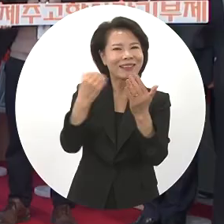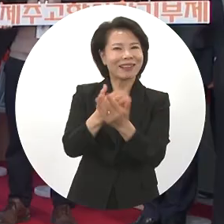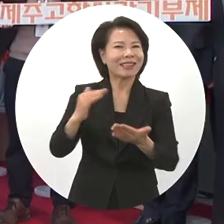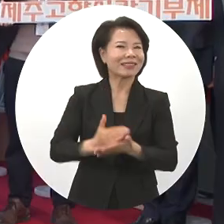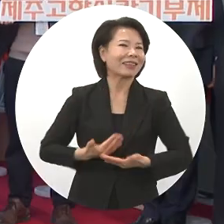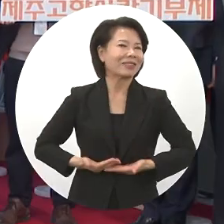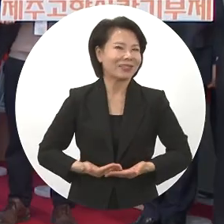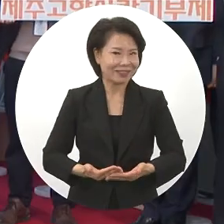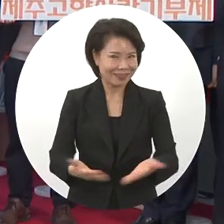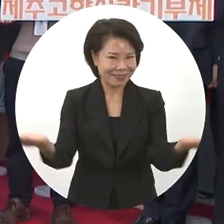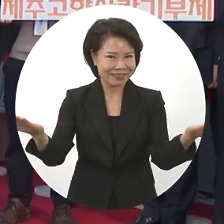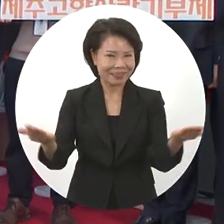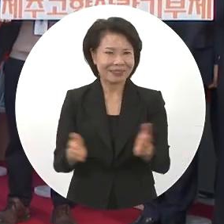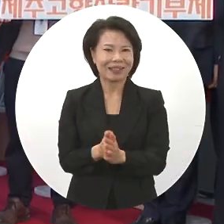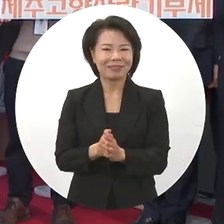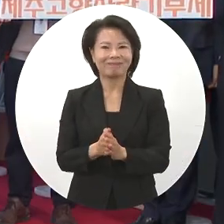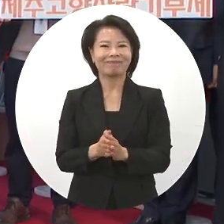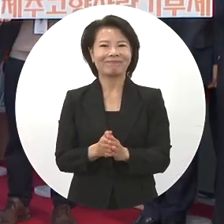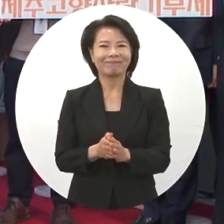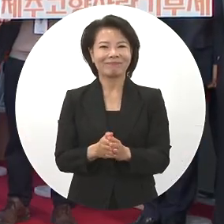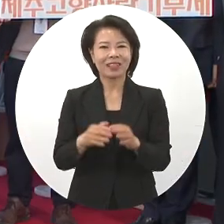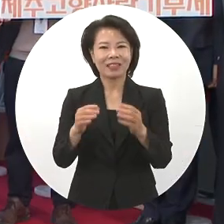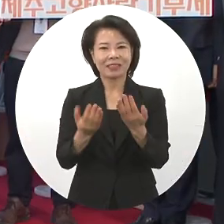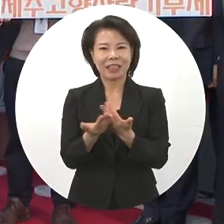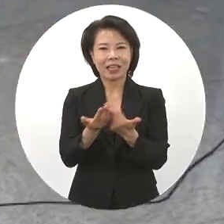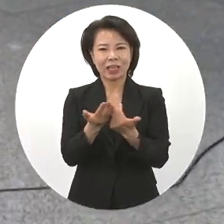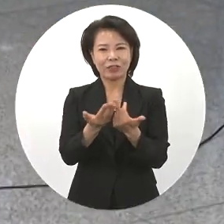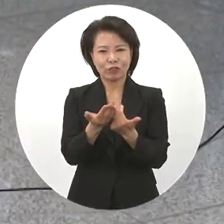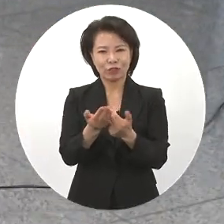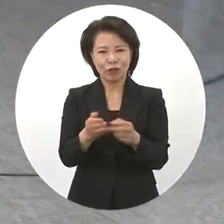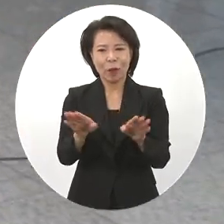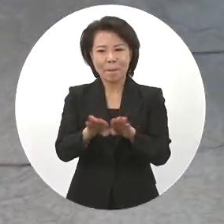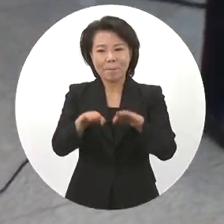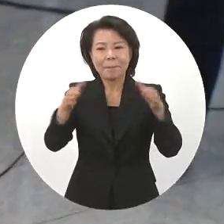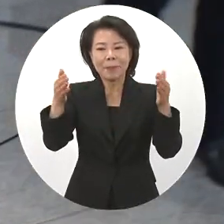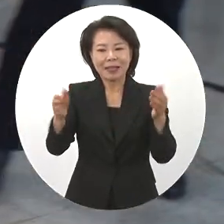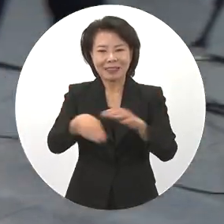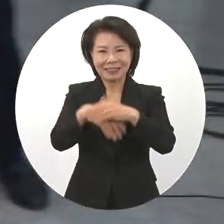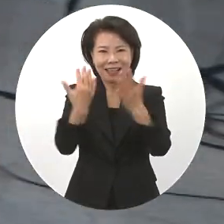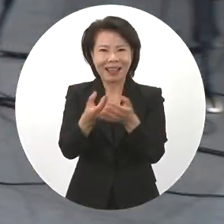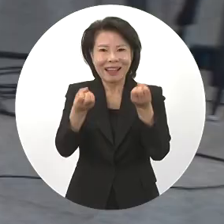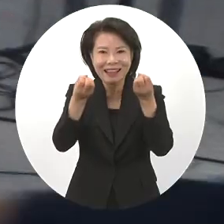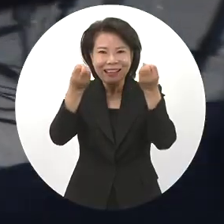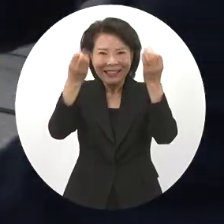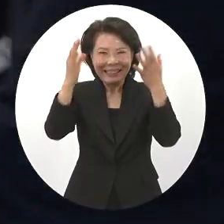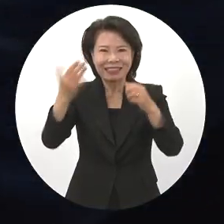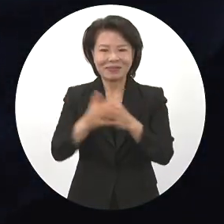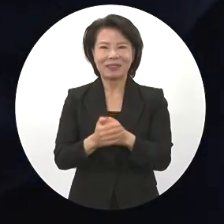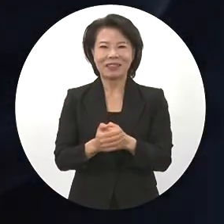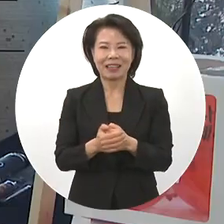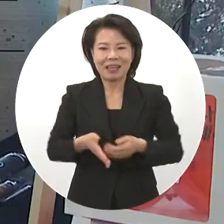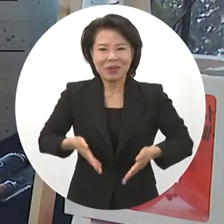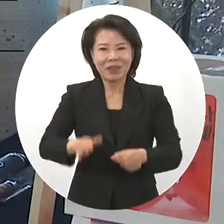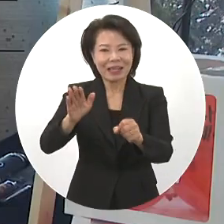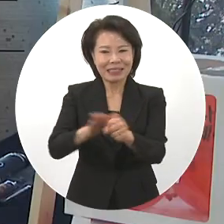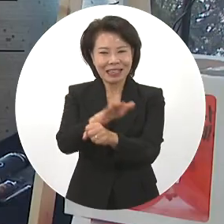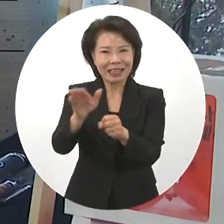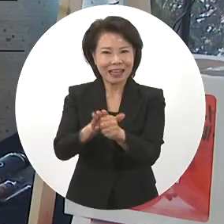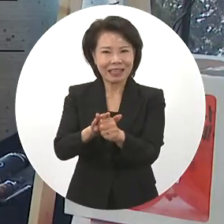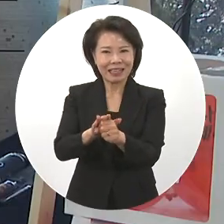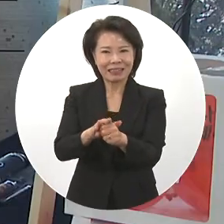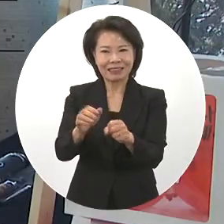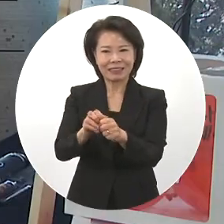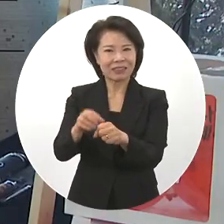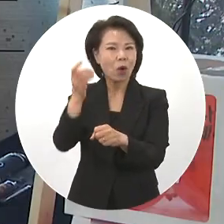등 제주 특산품을 무작위로 제공하는 제주 랜덤박스 집 이벤트를 진행합니다.